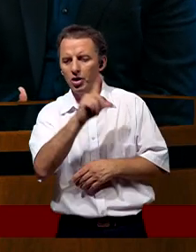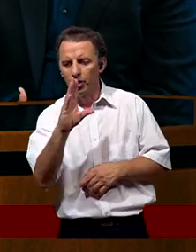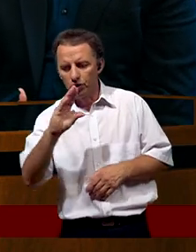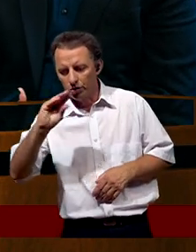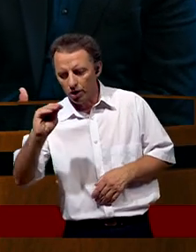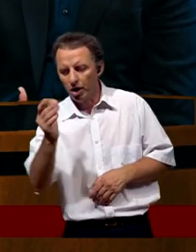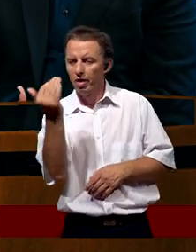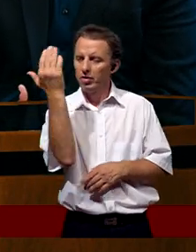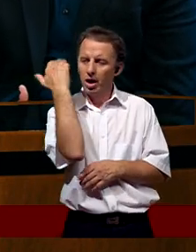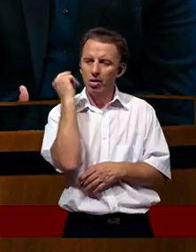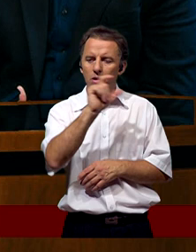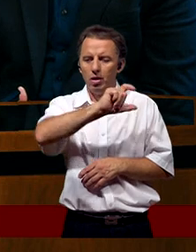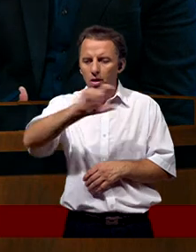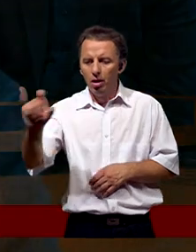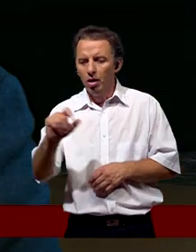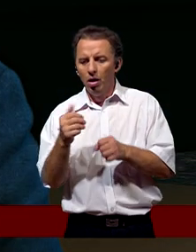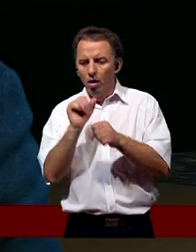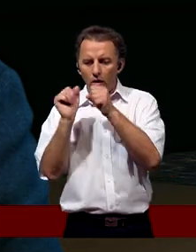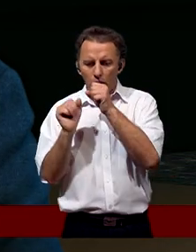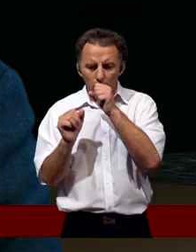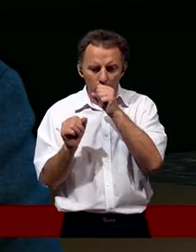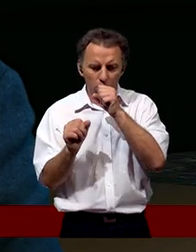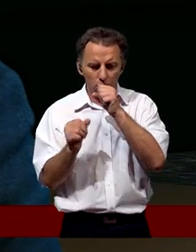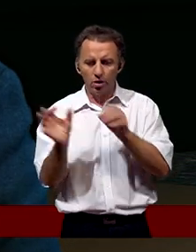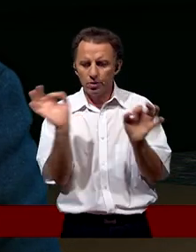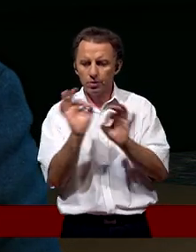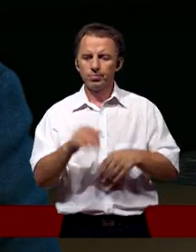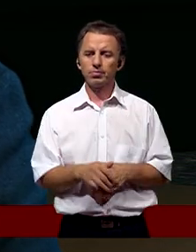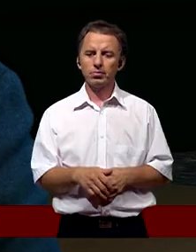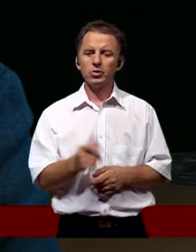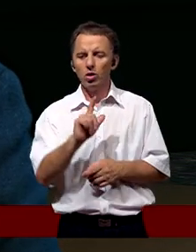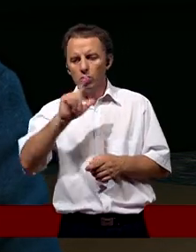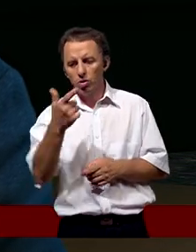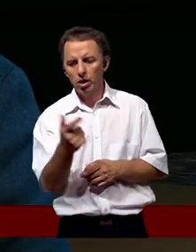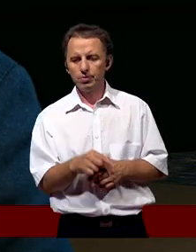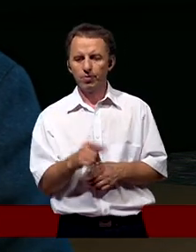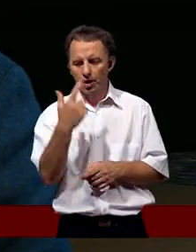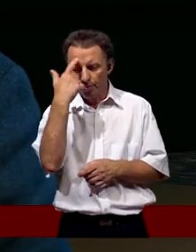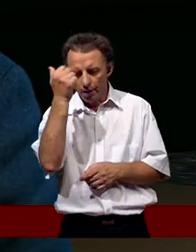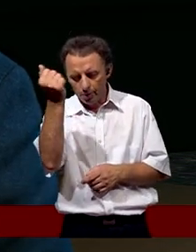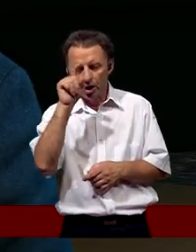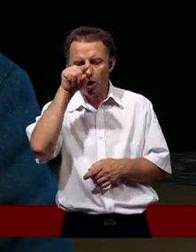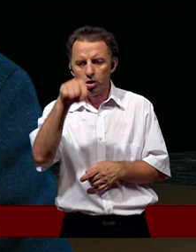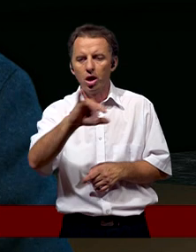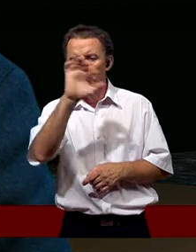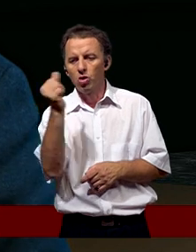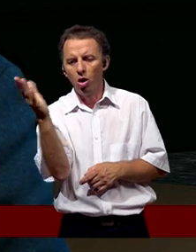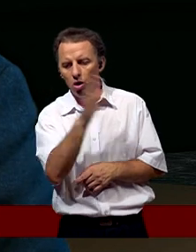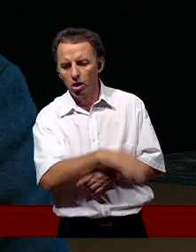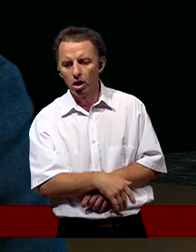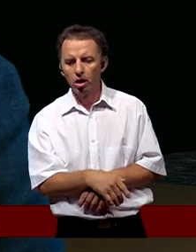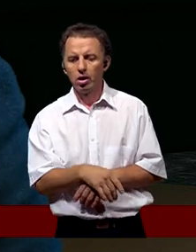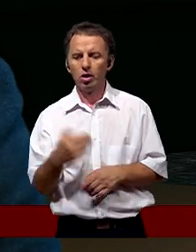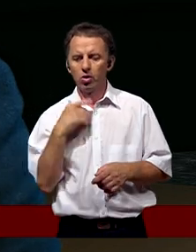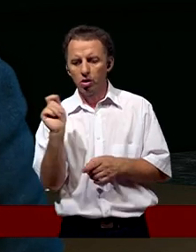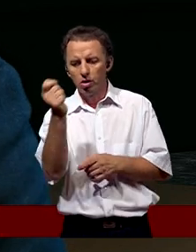że w tamtych czasach Asyryjczycy słynęli z okrucieństwa, to po pierwsze. Tak. Po drugie, pamiętajmy o tym, że Jonasz wtedy